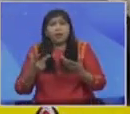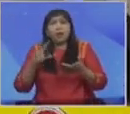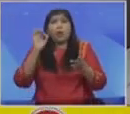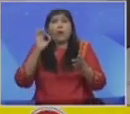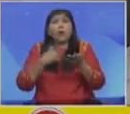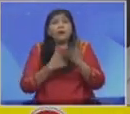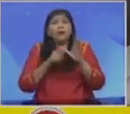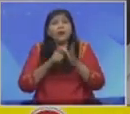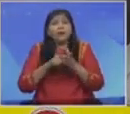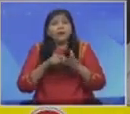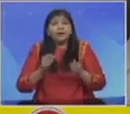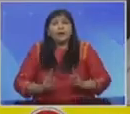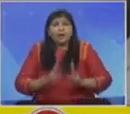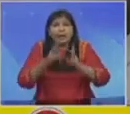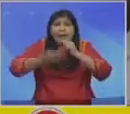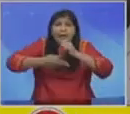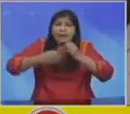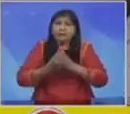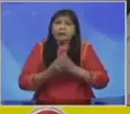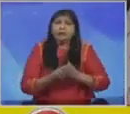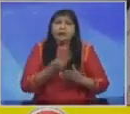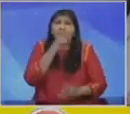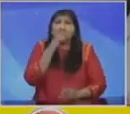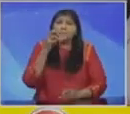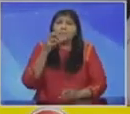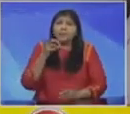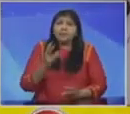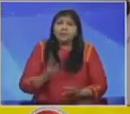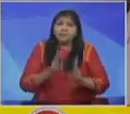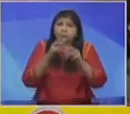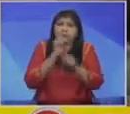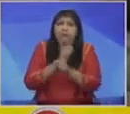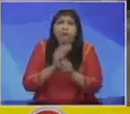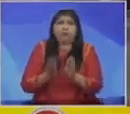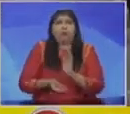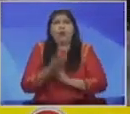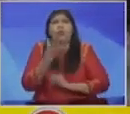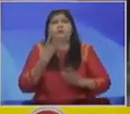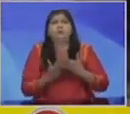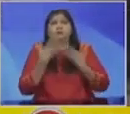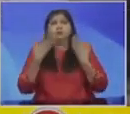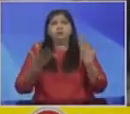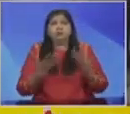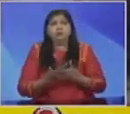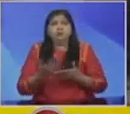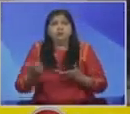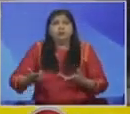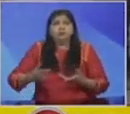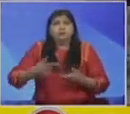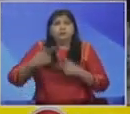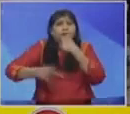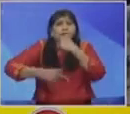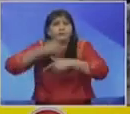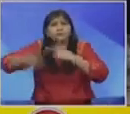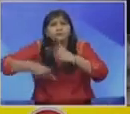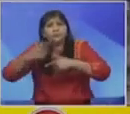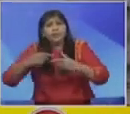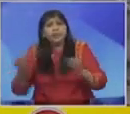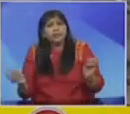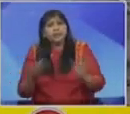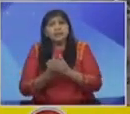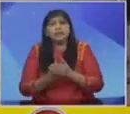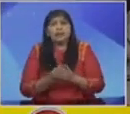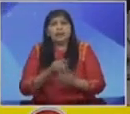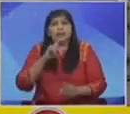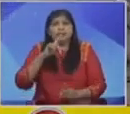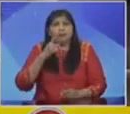करके करीब 20 फसलें उगा रहे हैं, वो भी साइक्लिक तरीके से।